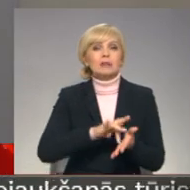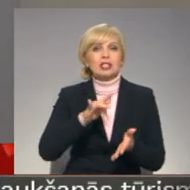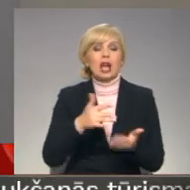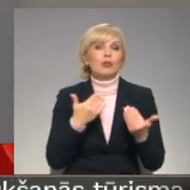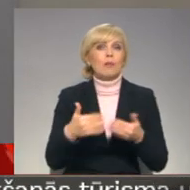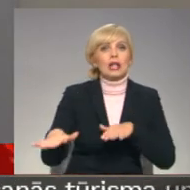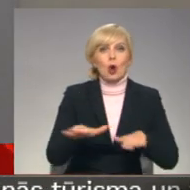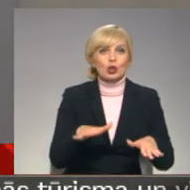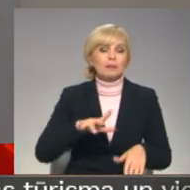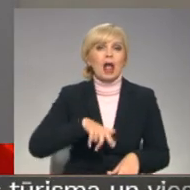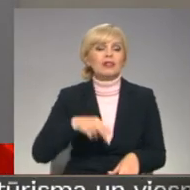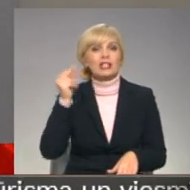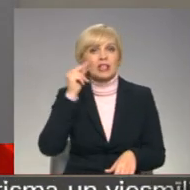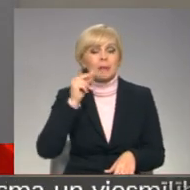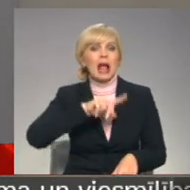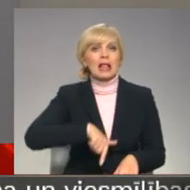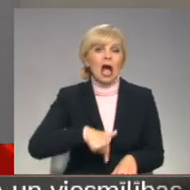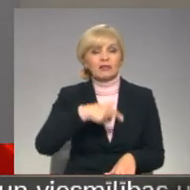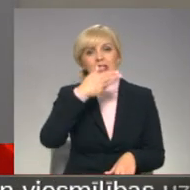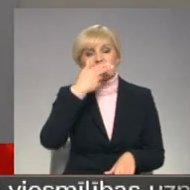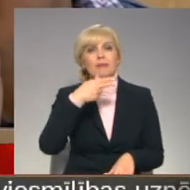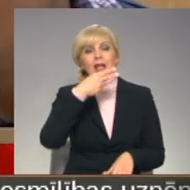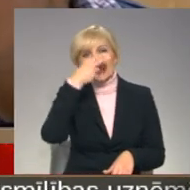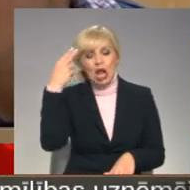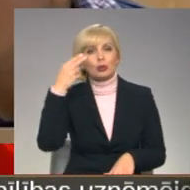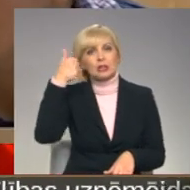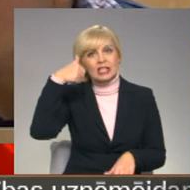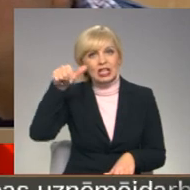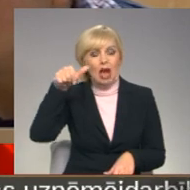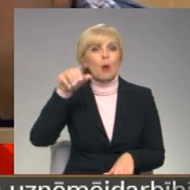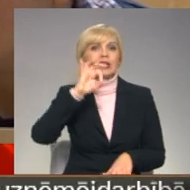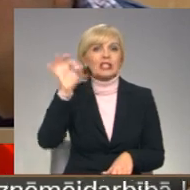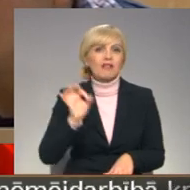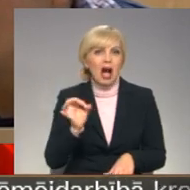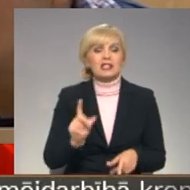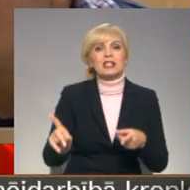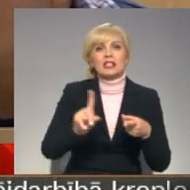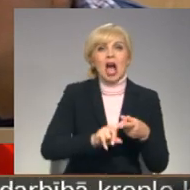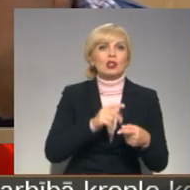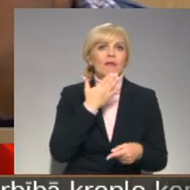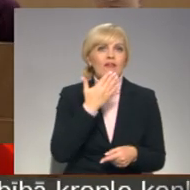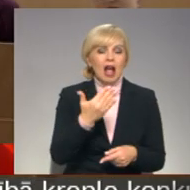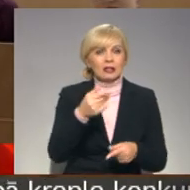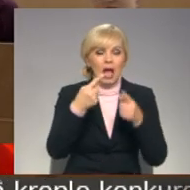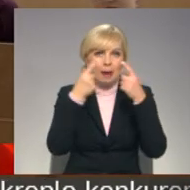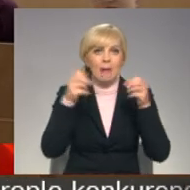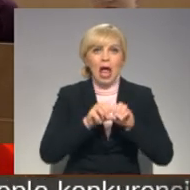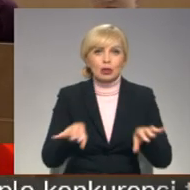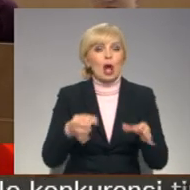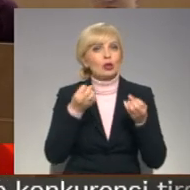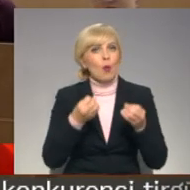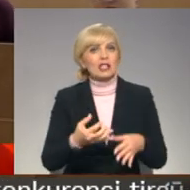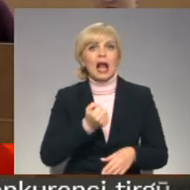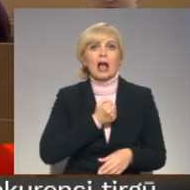organizējis semināru Latvijas, Lietuvas, Igaunijas un Vācijas valstu studentiem, kuru studiju virziens ir saistīts ar valodniecību un mēdījiem, lai